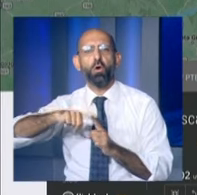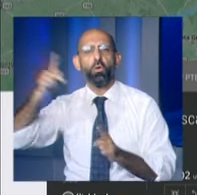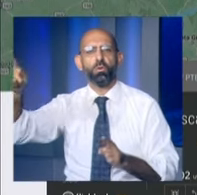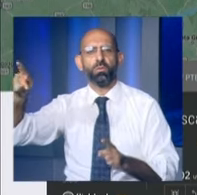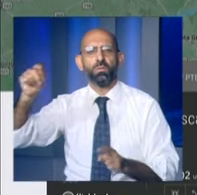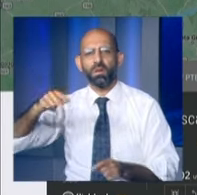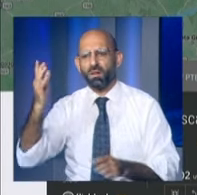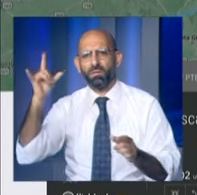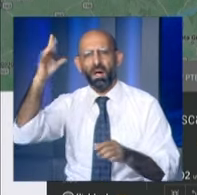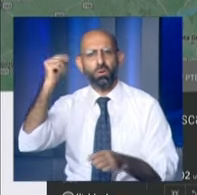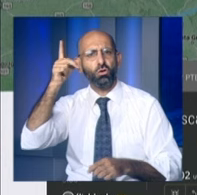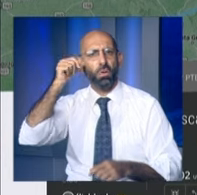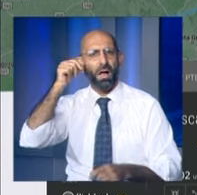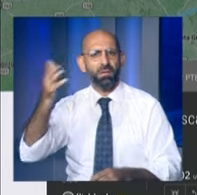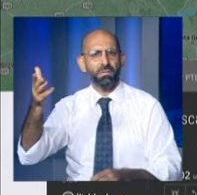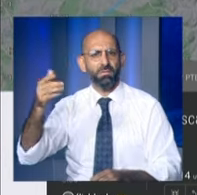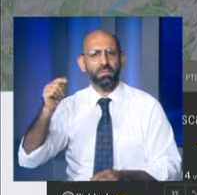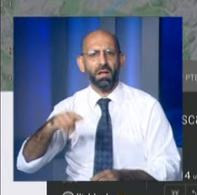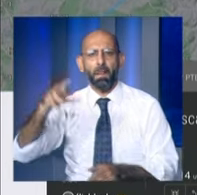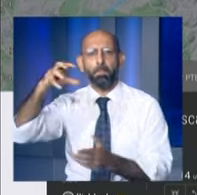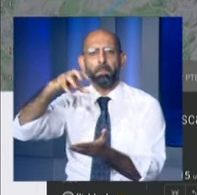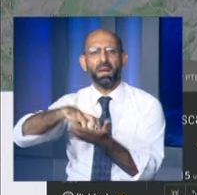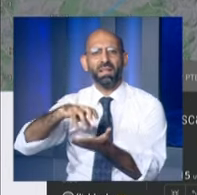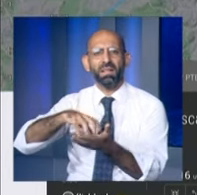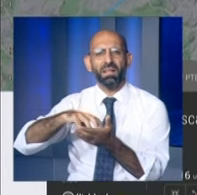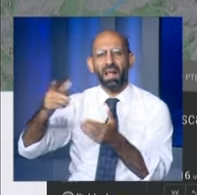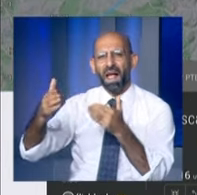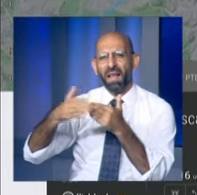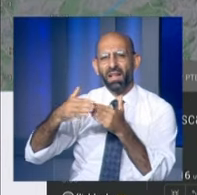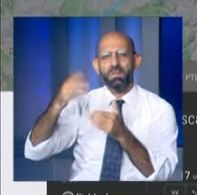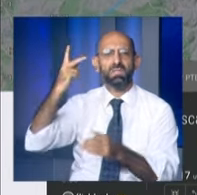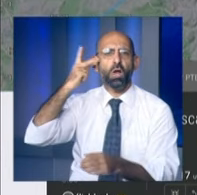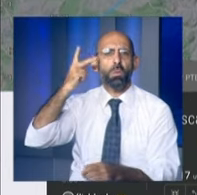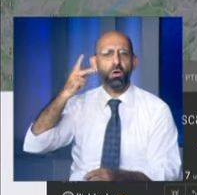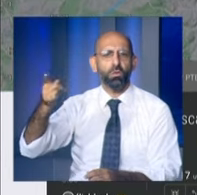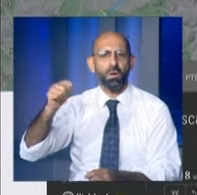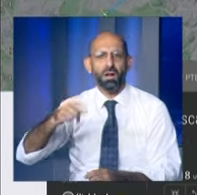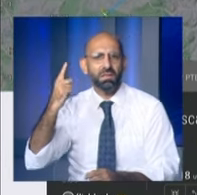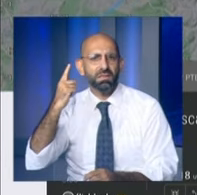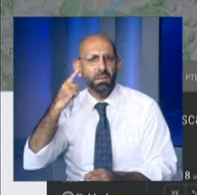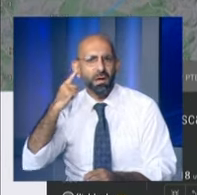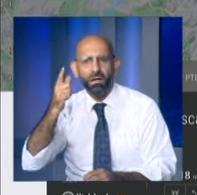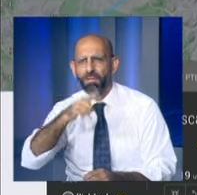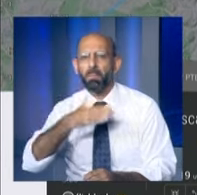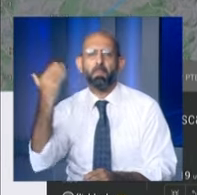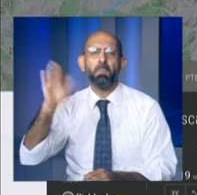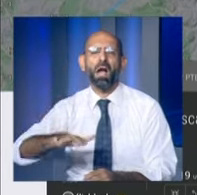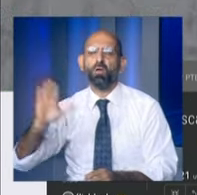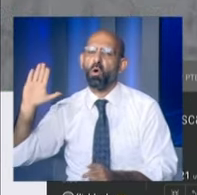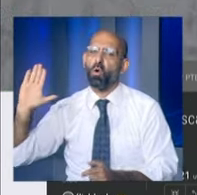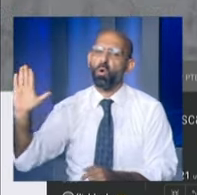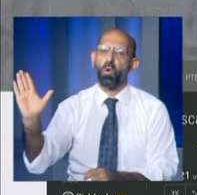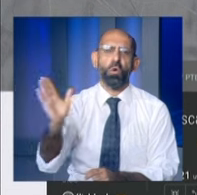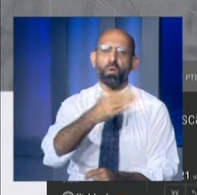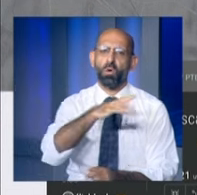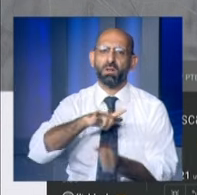بارانا بجنوب البرازيل إلى مدينة ساو باولو، تحطمت يوم الجمعة في مدينة فينييدو القريبة من